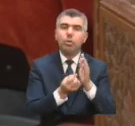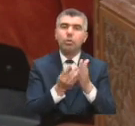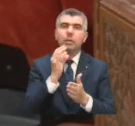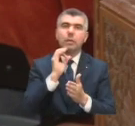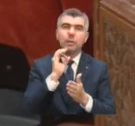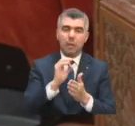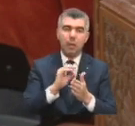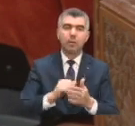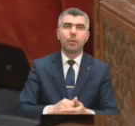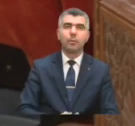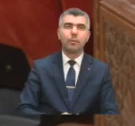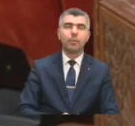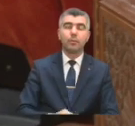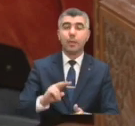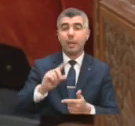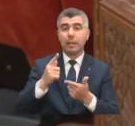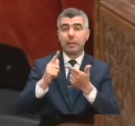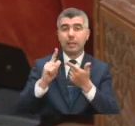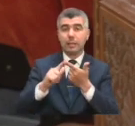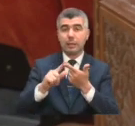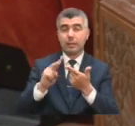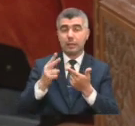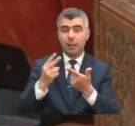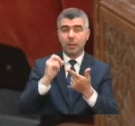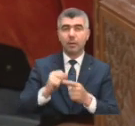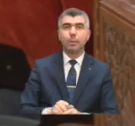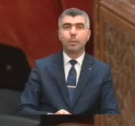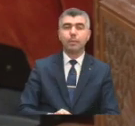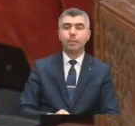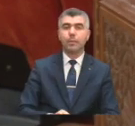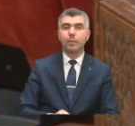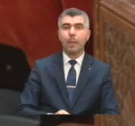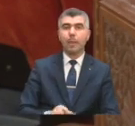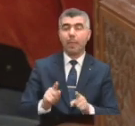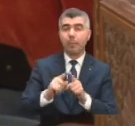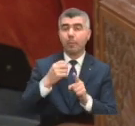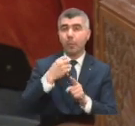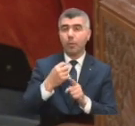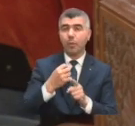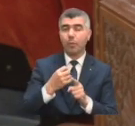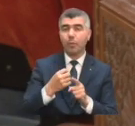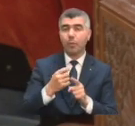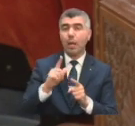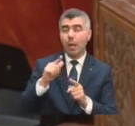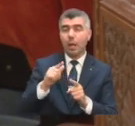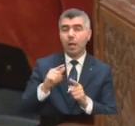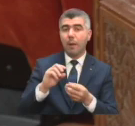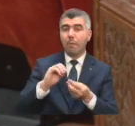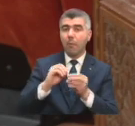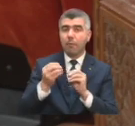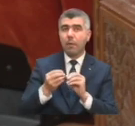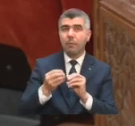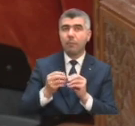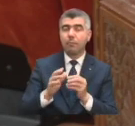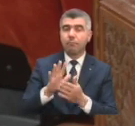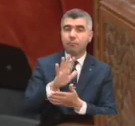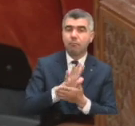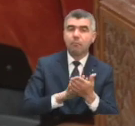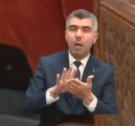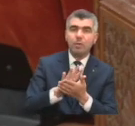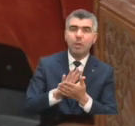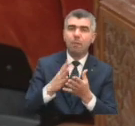اللي تكلمتكم عليه. ثانيا كاين واحد البيروقراطيه ما يمكنناش نقولوا انها ما كايناش، اللي فيها واحد العدد كبير